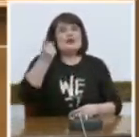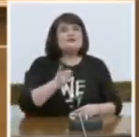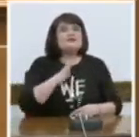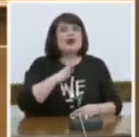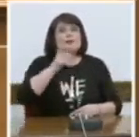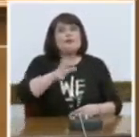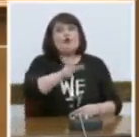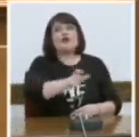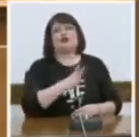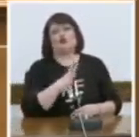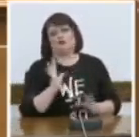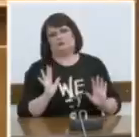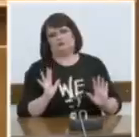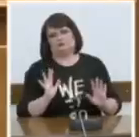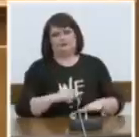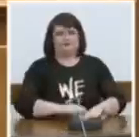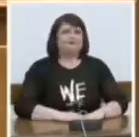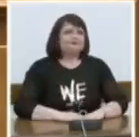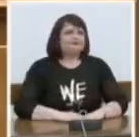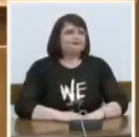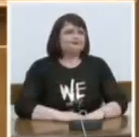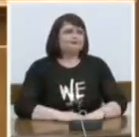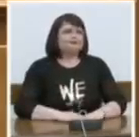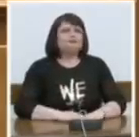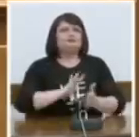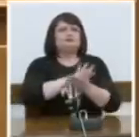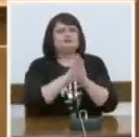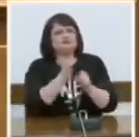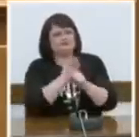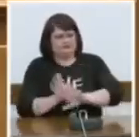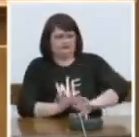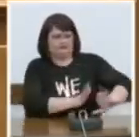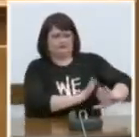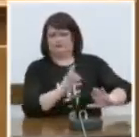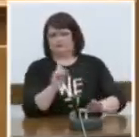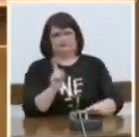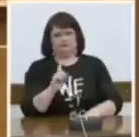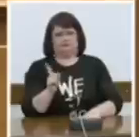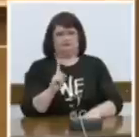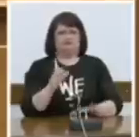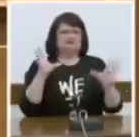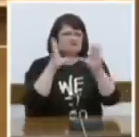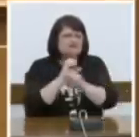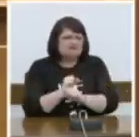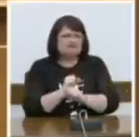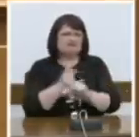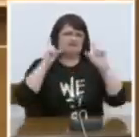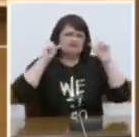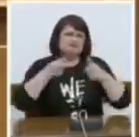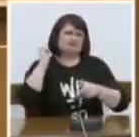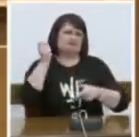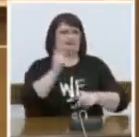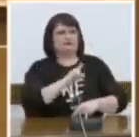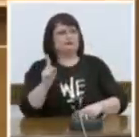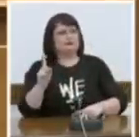θα αντιμετωπίσουμε οποιαδήποτε κανονικοποίηση που μπορεί να γίνεται έμεσα ή άμεσα, σκοταδιστικών, αναχρονιστικών και αντιδημοκρατικών πολιτικών. Θα